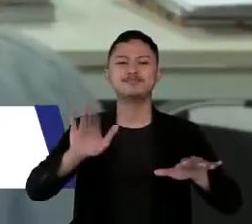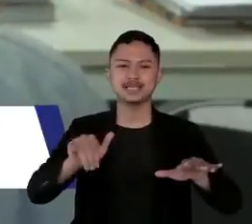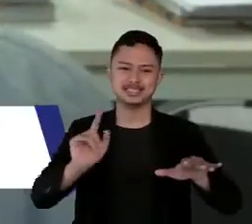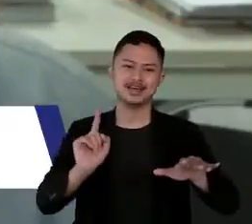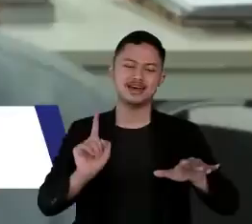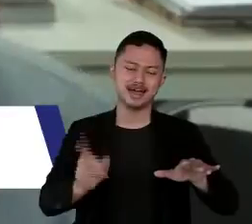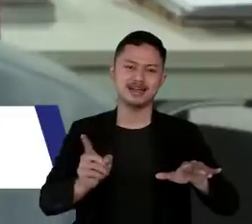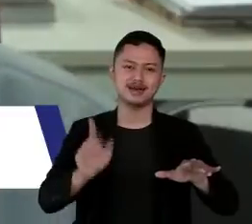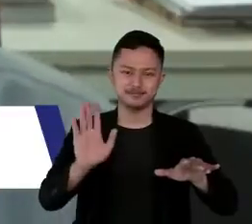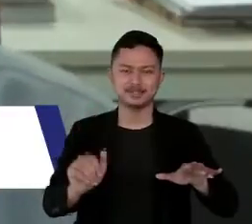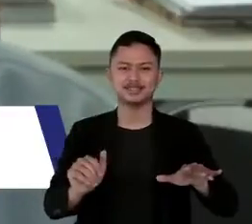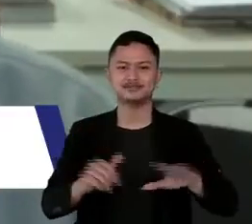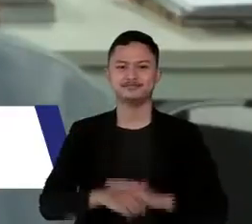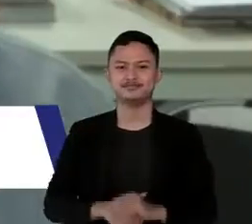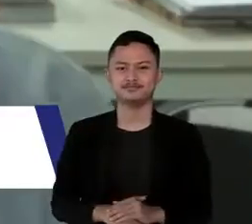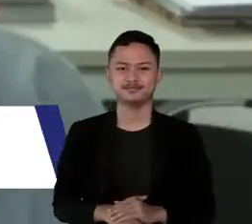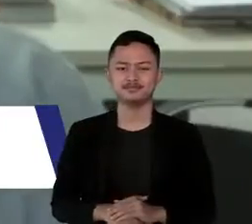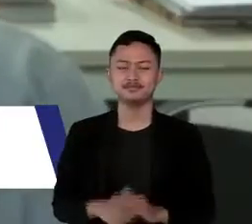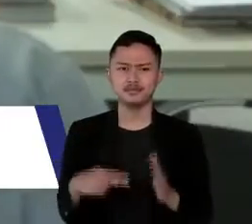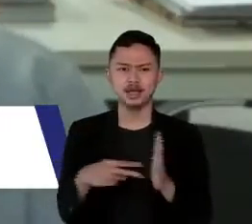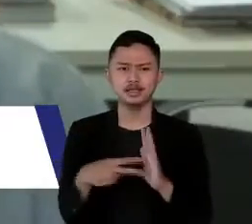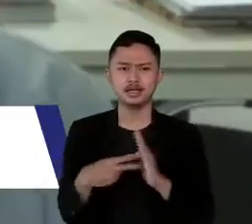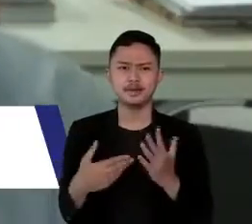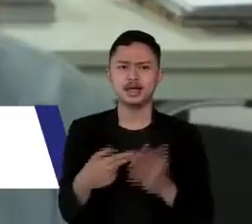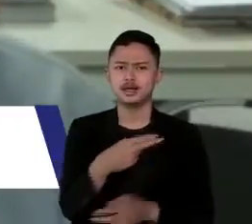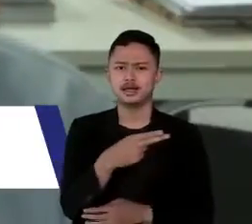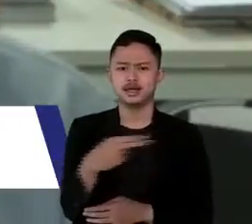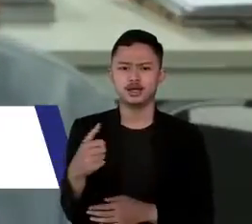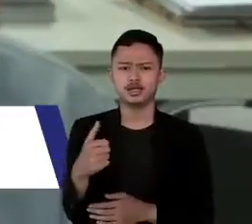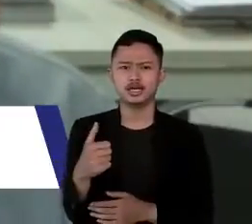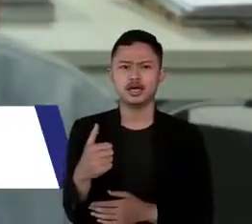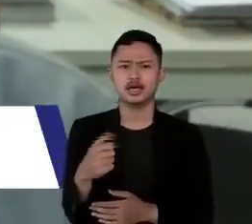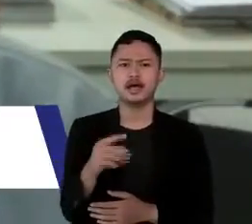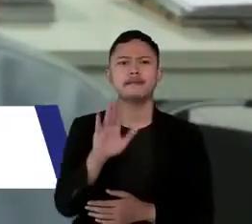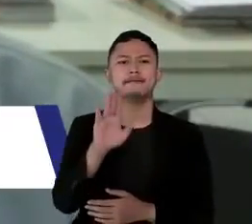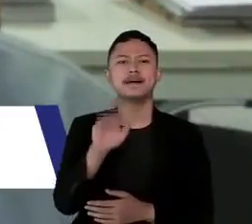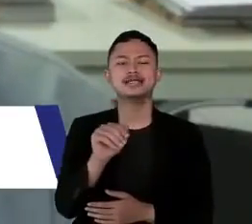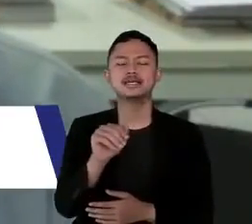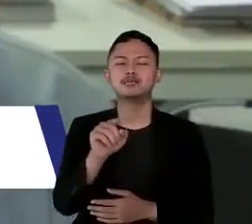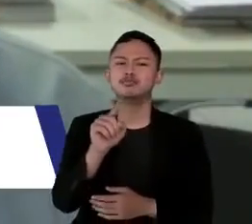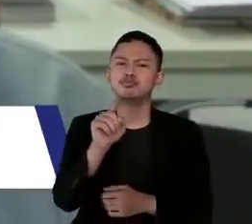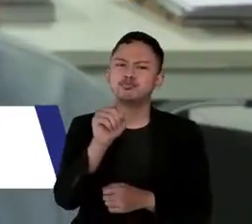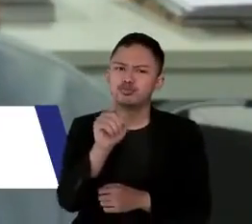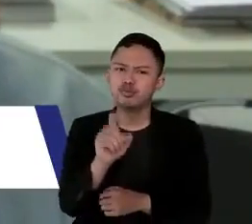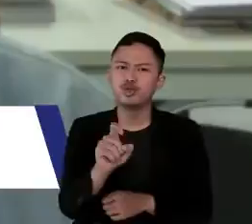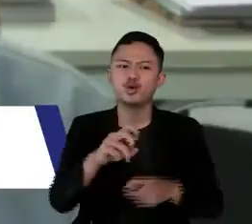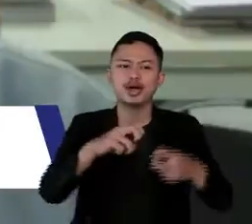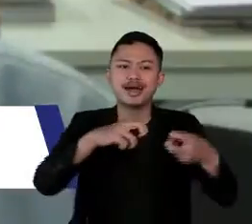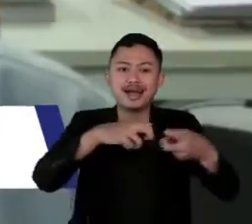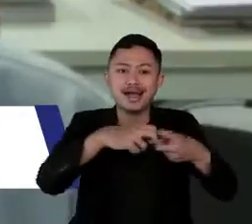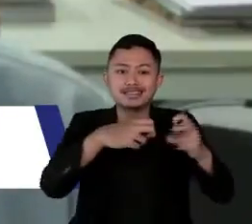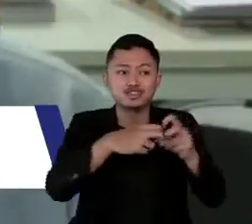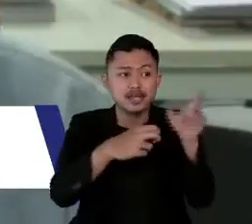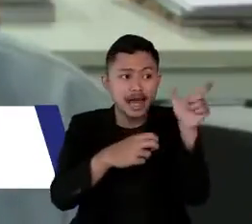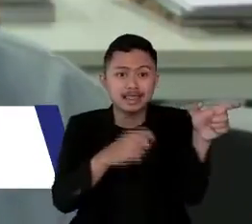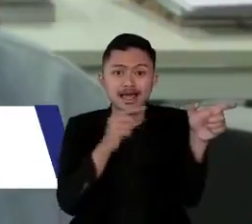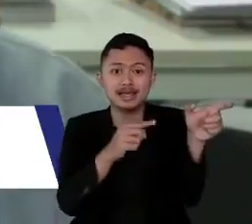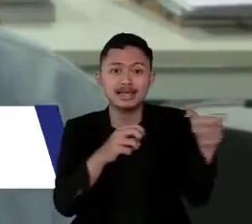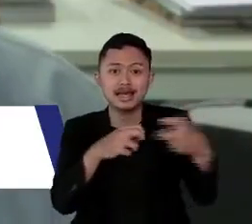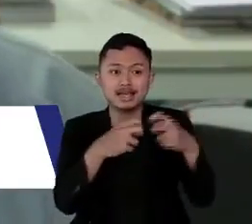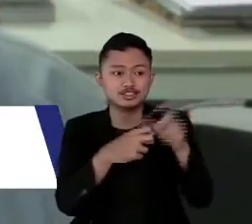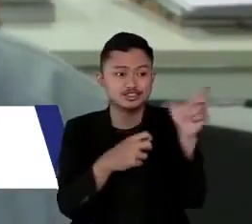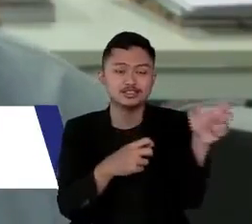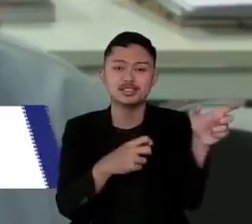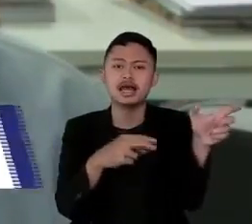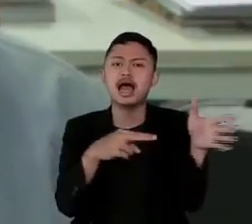pertamanya kita mesti di Indonesia mesin meredefinisi Apa yang disebut dengan kasus mudah-mudahan Ibu